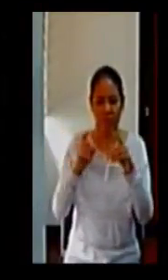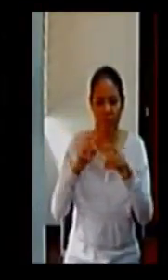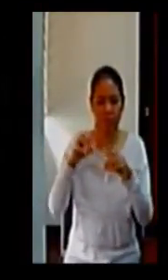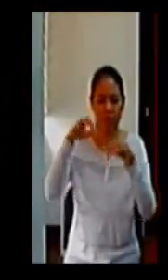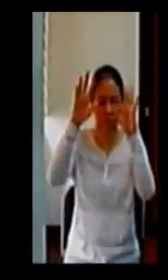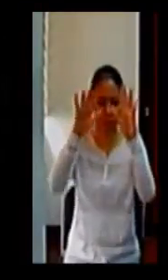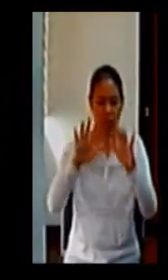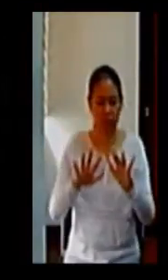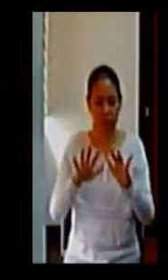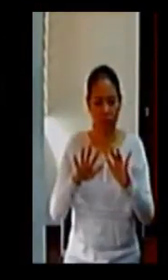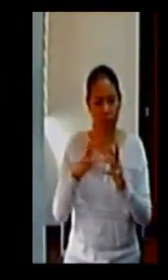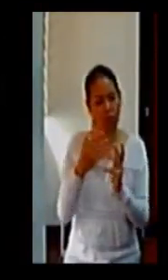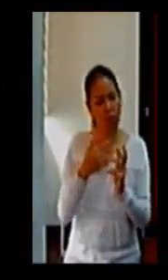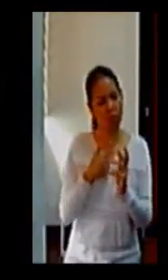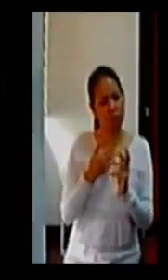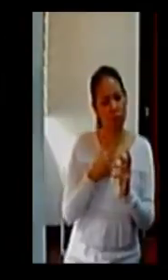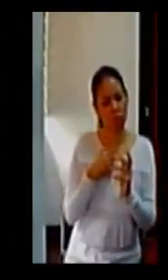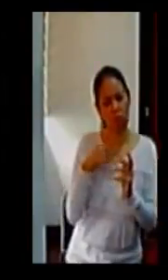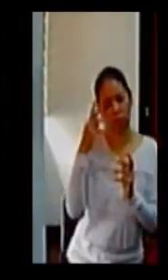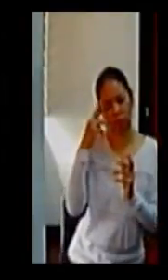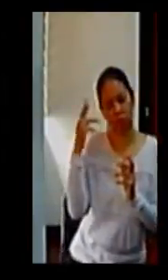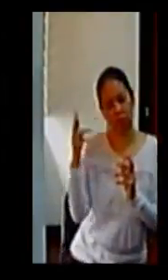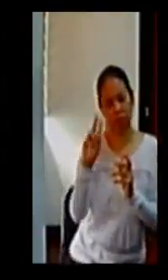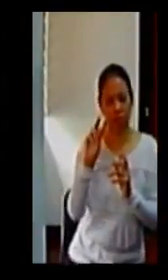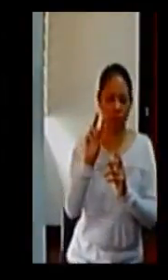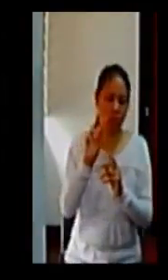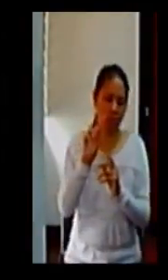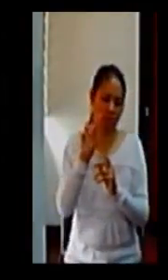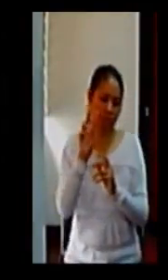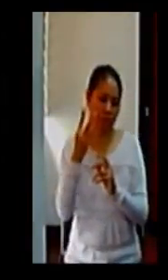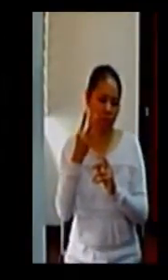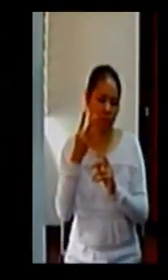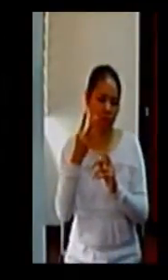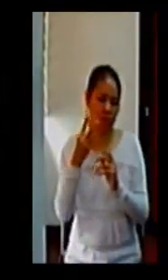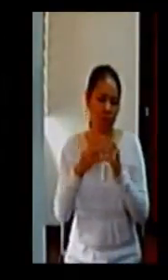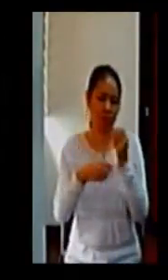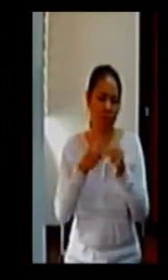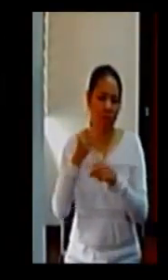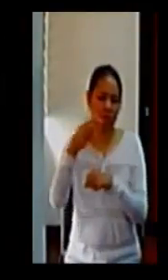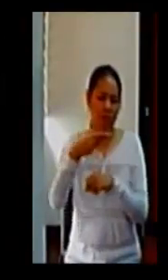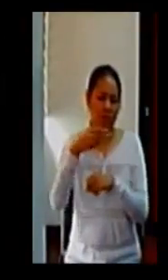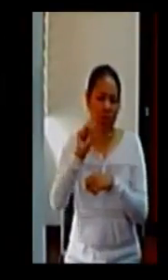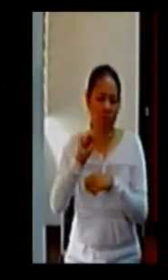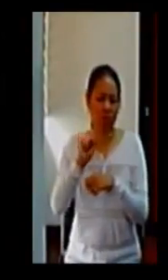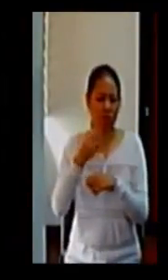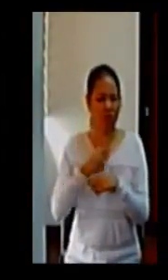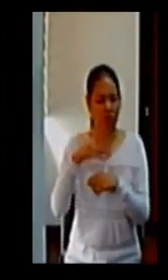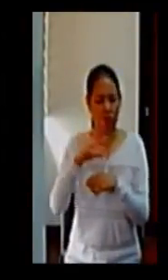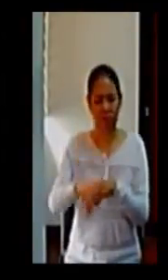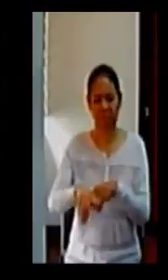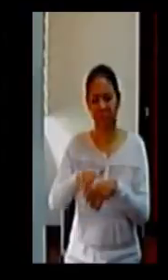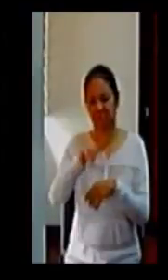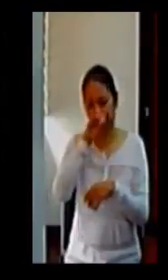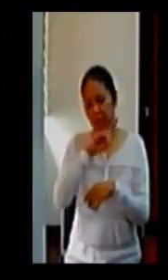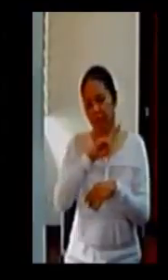ako noon, mga second year high school na ako noon, eh na-discourage na ako na